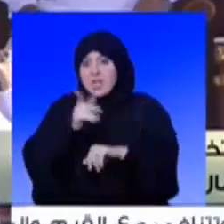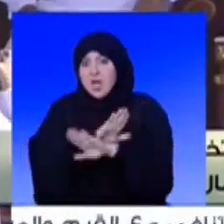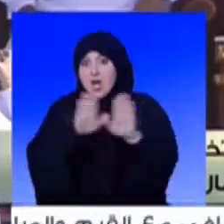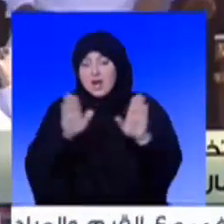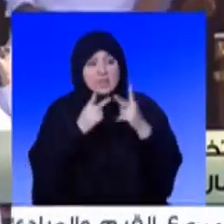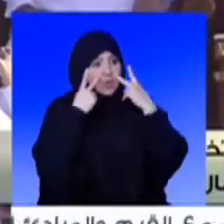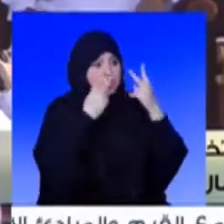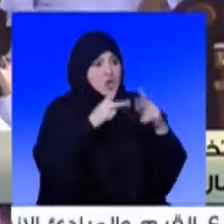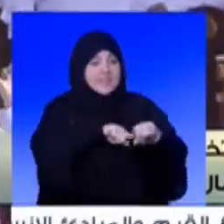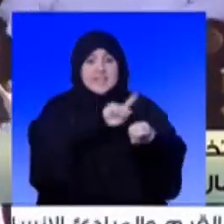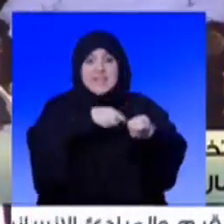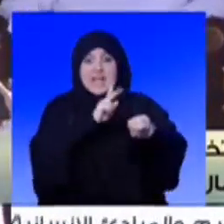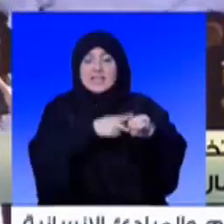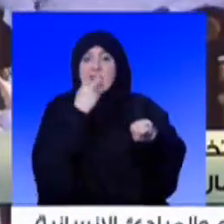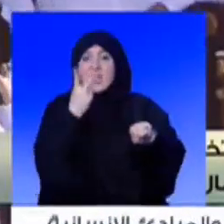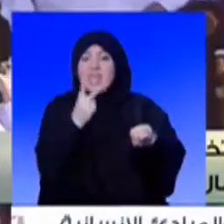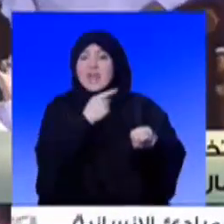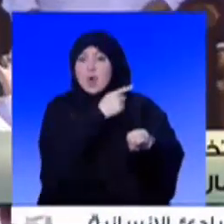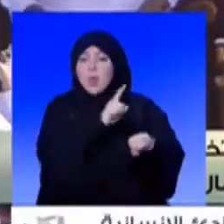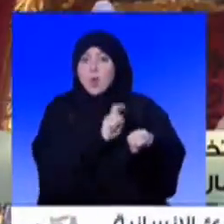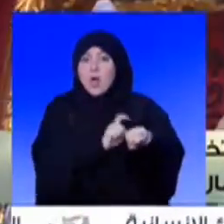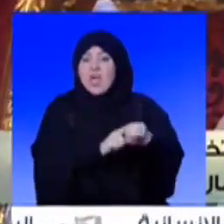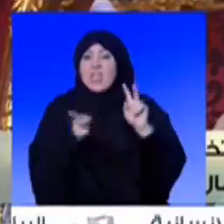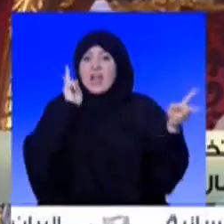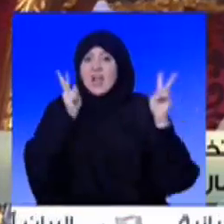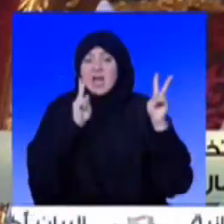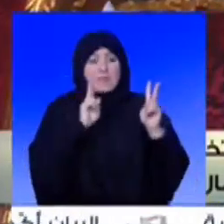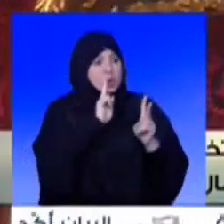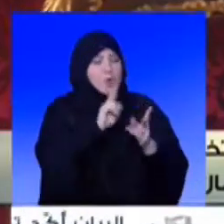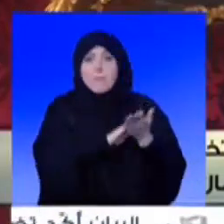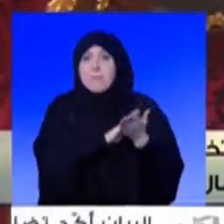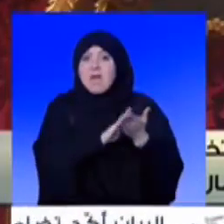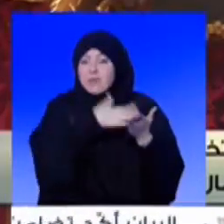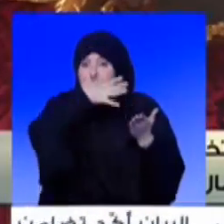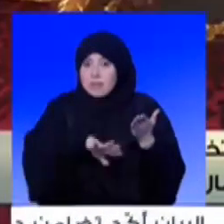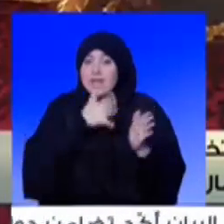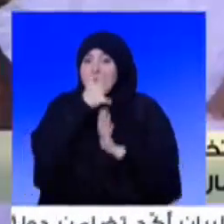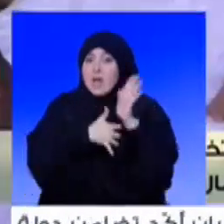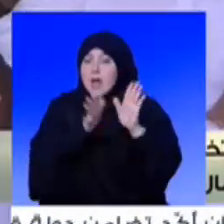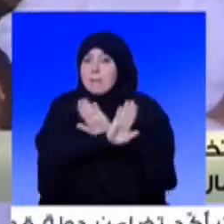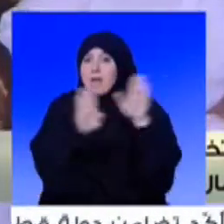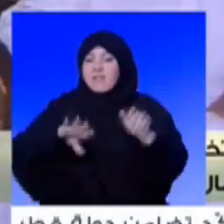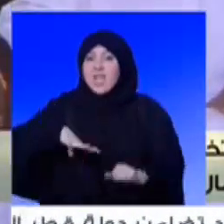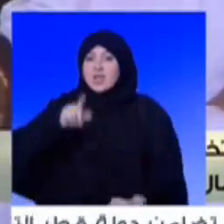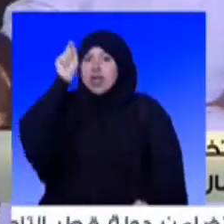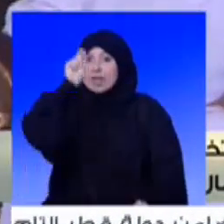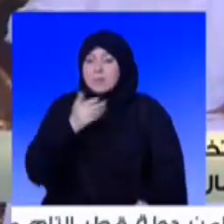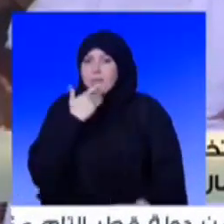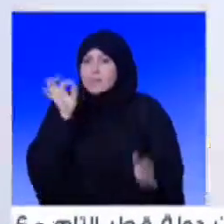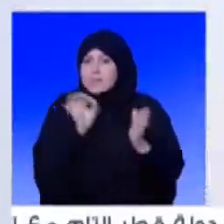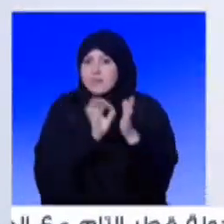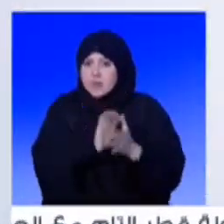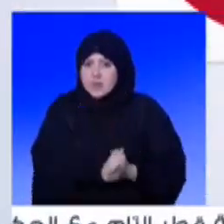وظهر على مدى ساعتين تقريبا وهي مده الحفل عدم وجود اي تصريح او ملاحظات لسموه حفظه